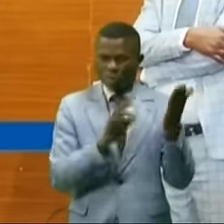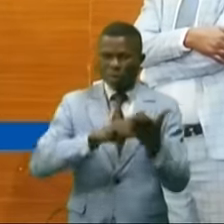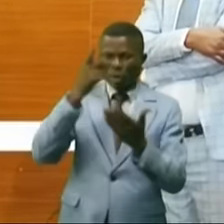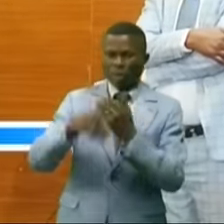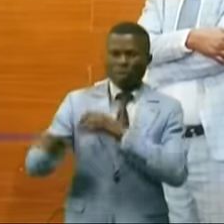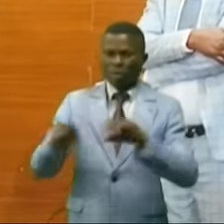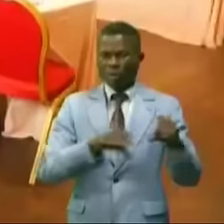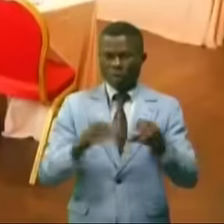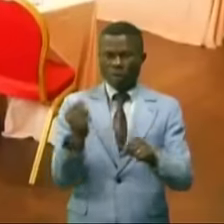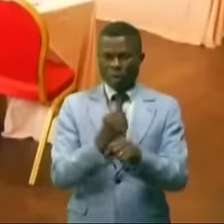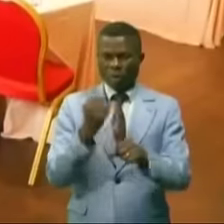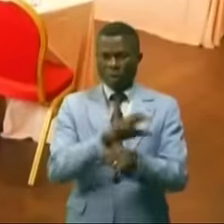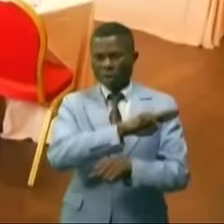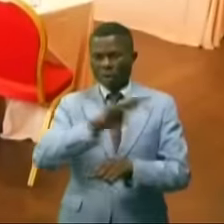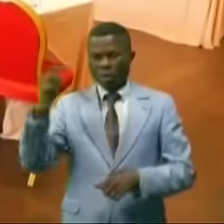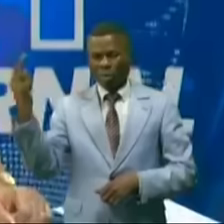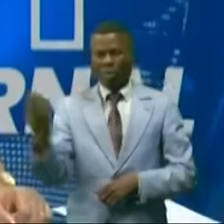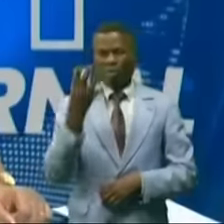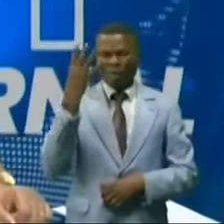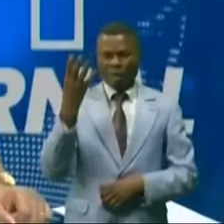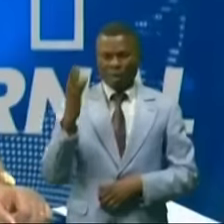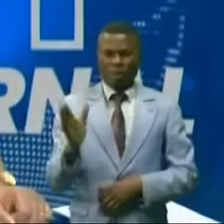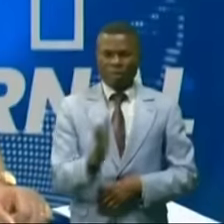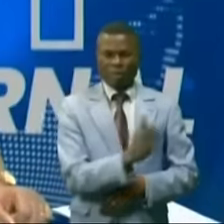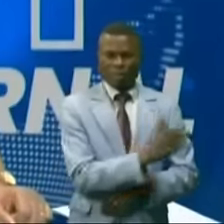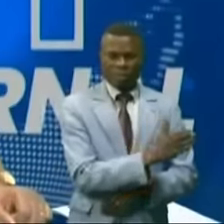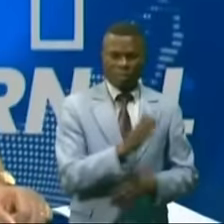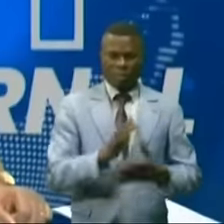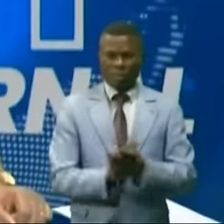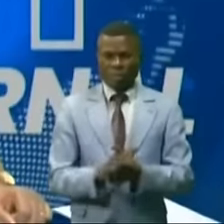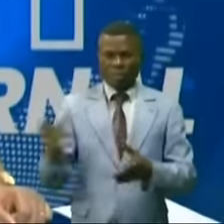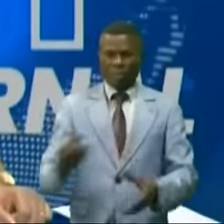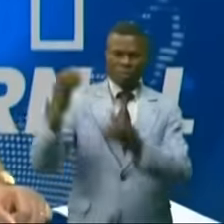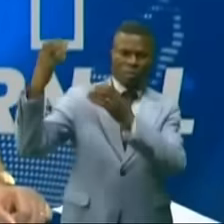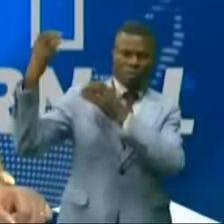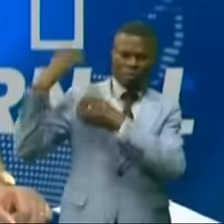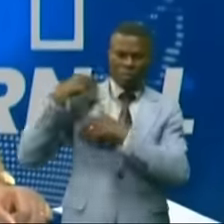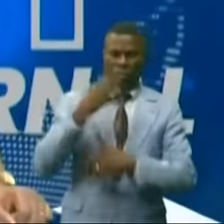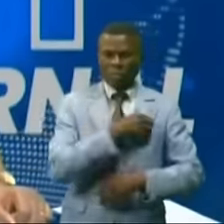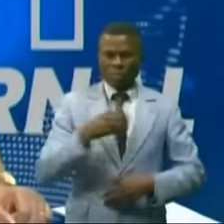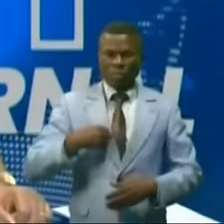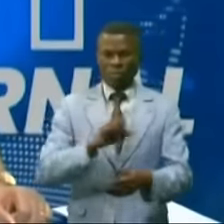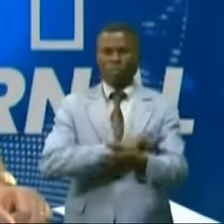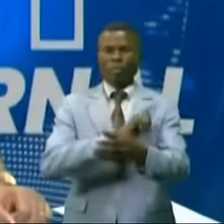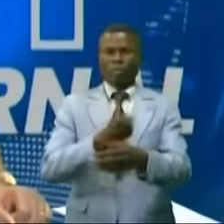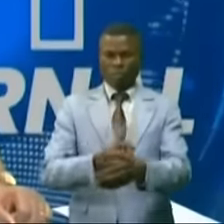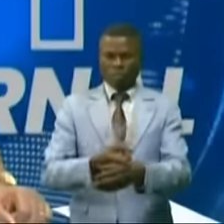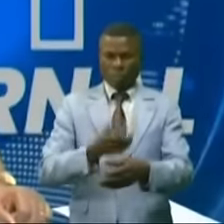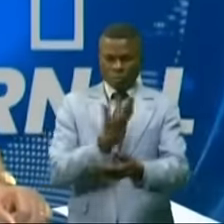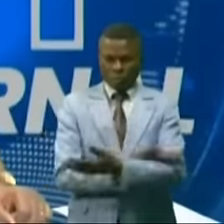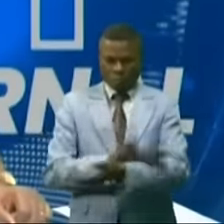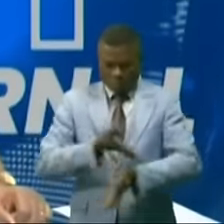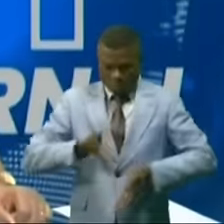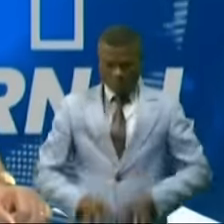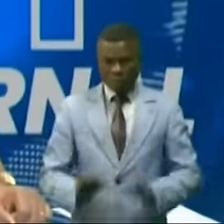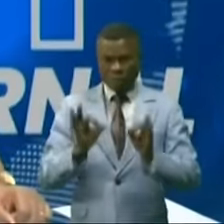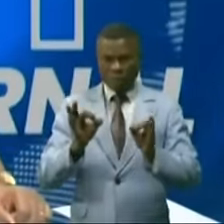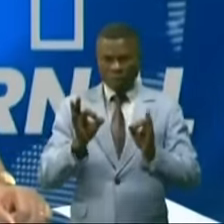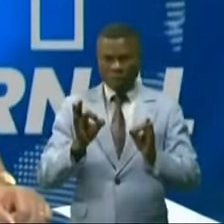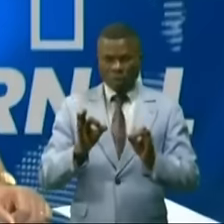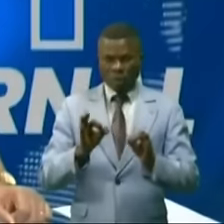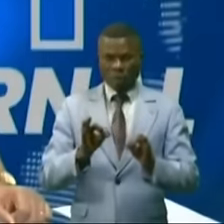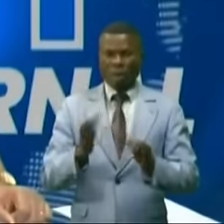d'action opérationnels 2024. Prise en charge des femmes enceintes et des nouveau-nés en RDC, une